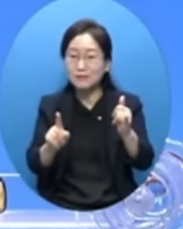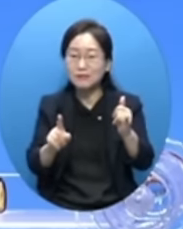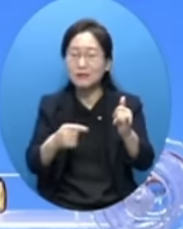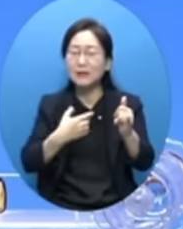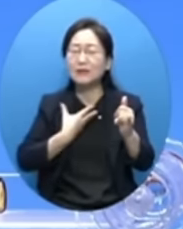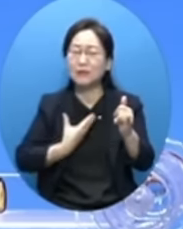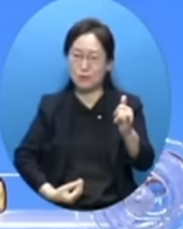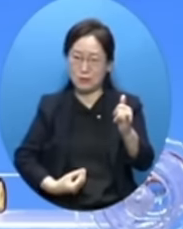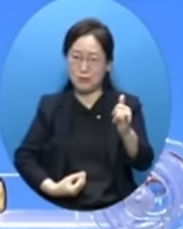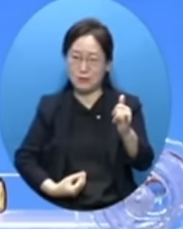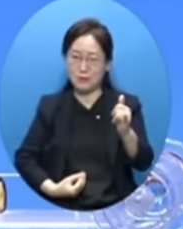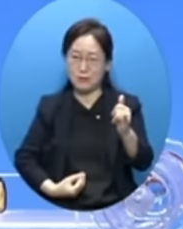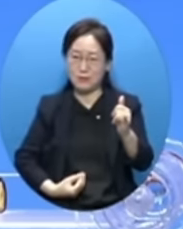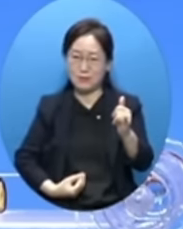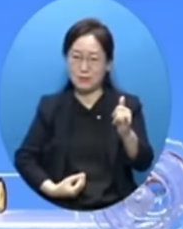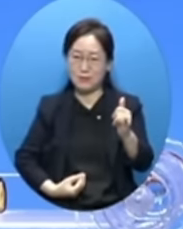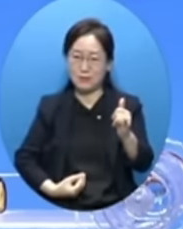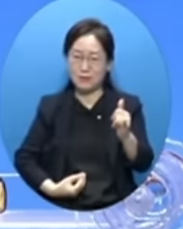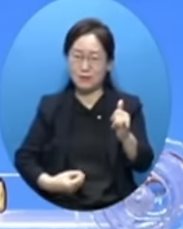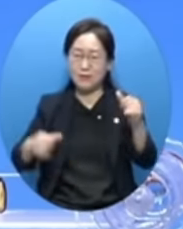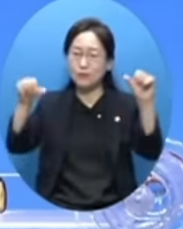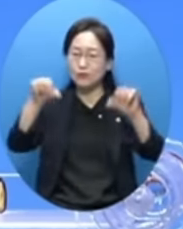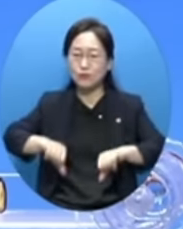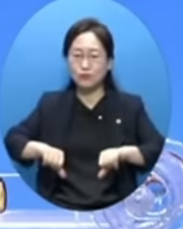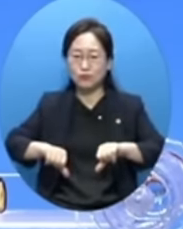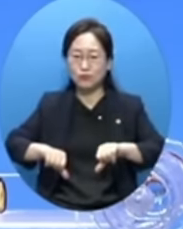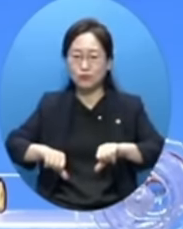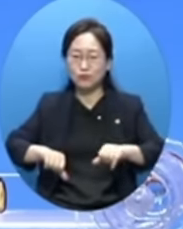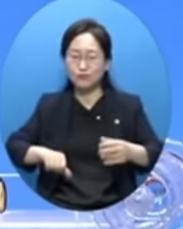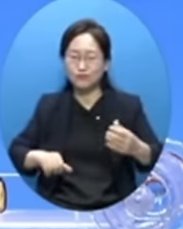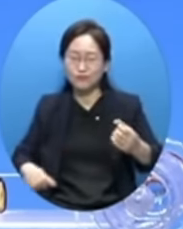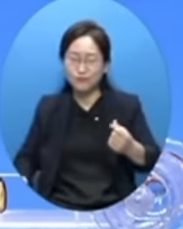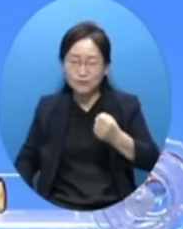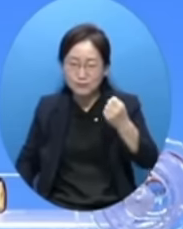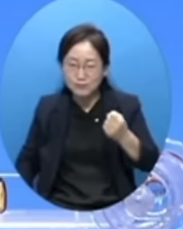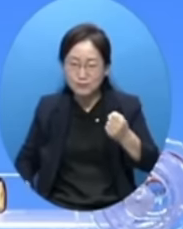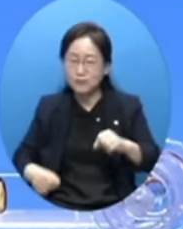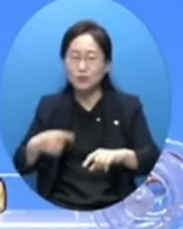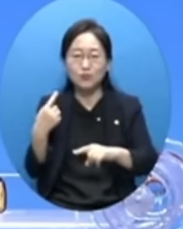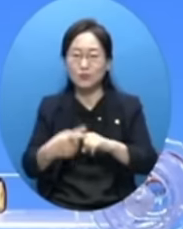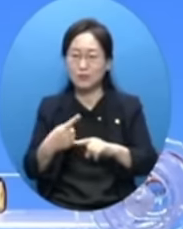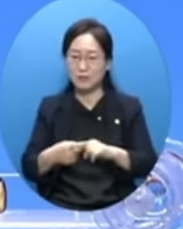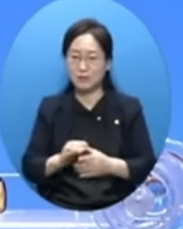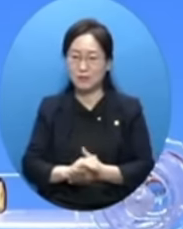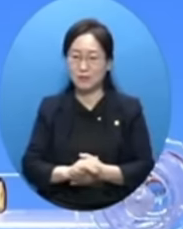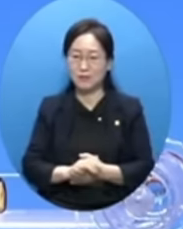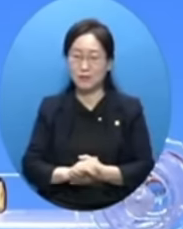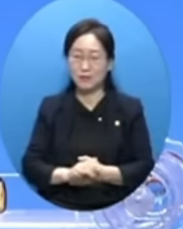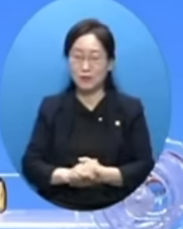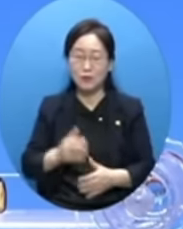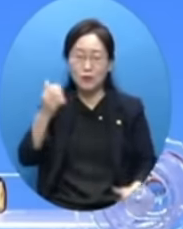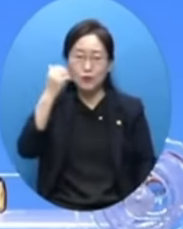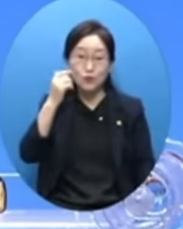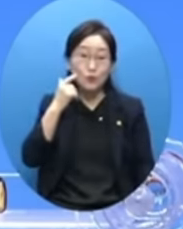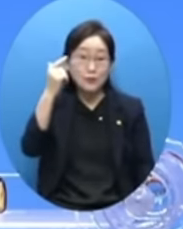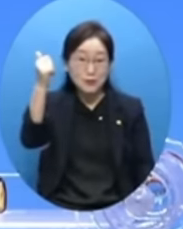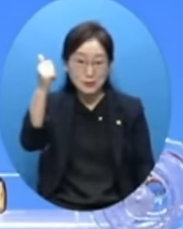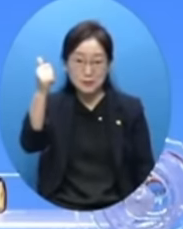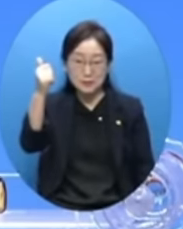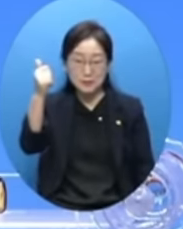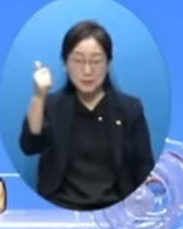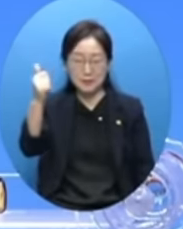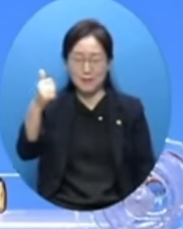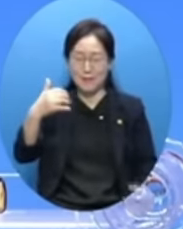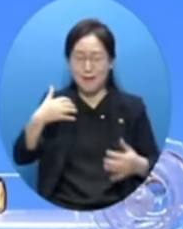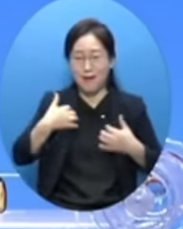절망과 저주 속에 살고 있는 삶이라고 해도 과언이 아닙니다. 어느 목사님께로부터 제가 아주